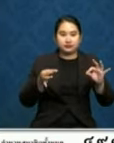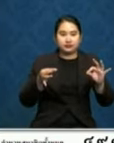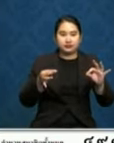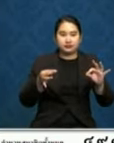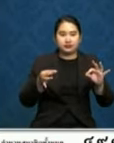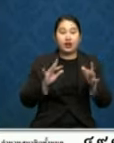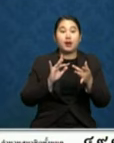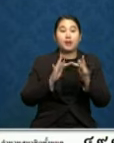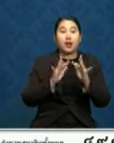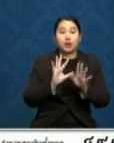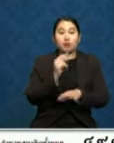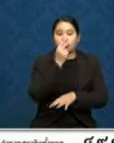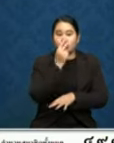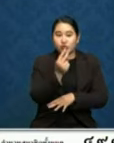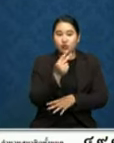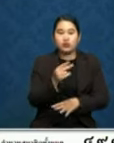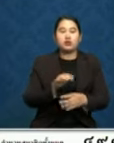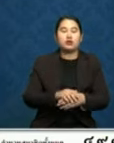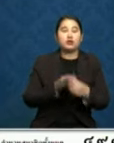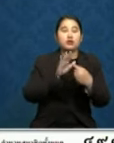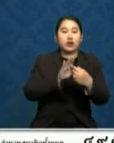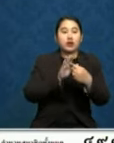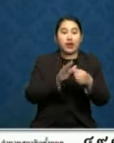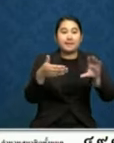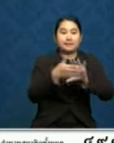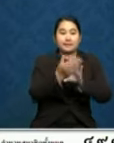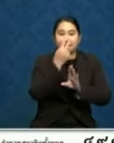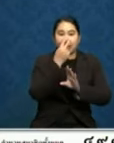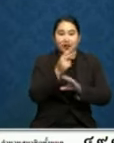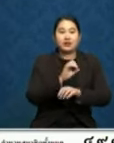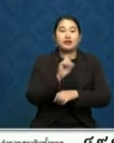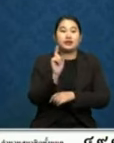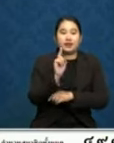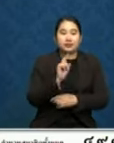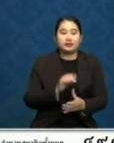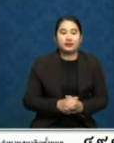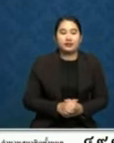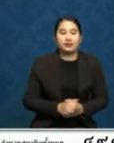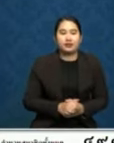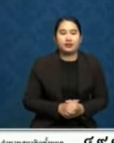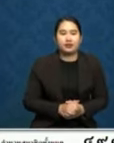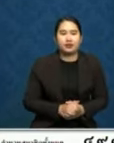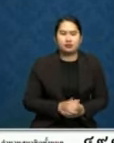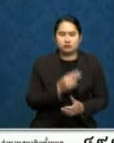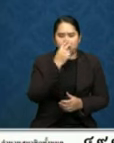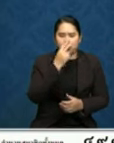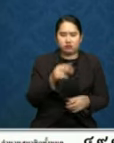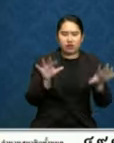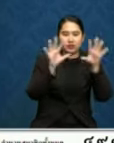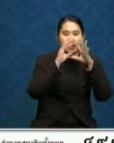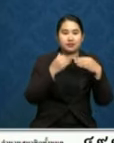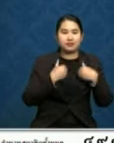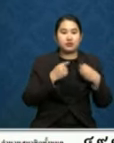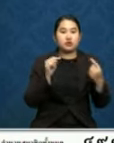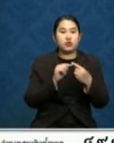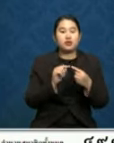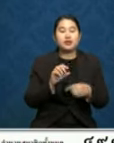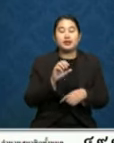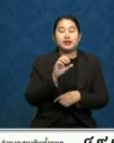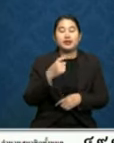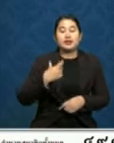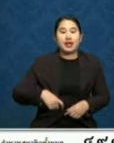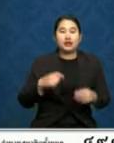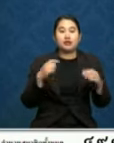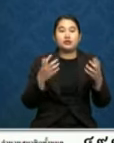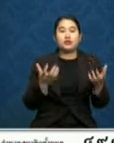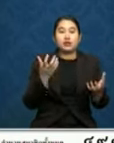ไลน์เนี่ยผมพาไปดูที่เอามาให้ในสไลด์ก็จะเห็นนะครับว่า มันค่อนข้างซ้ำซ้อนกับสำนักงานศาลยุติธรรมนะครับ